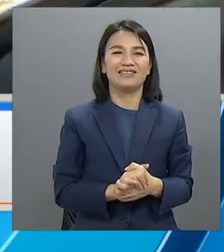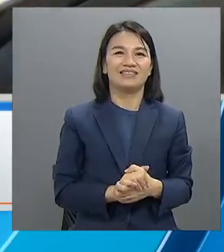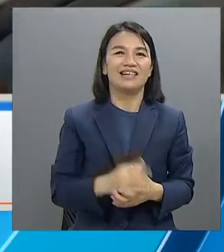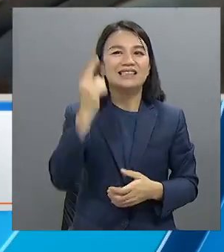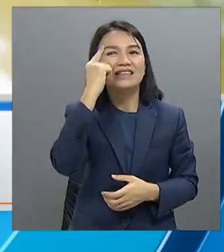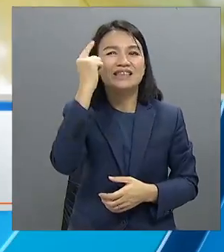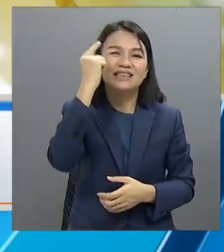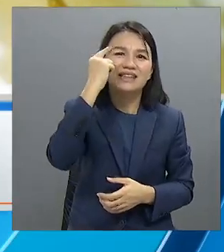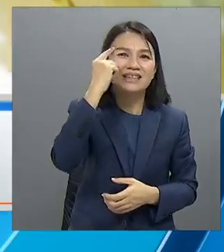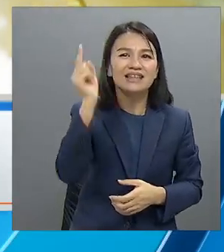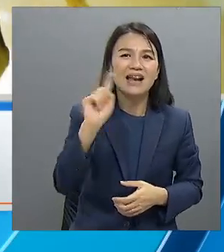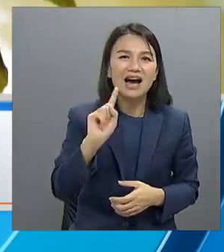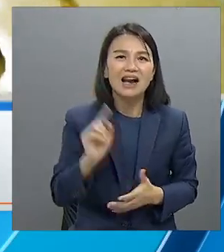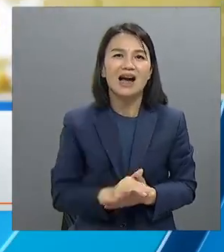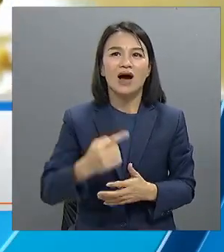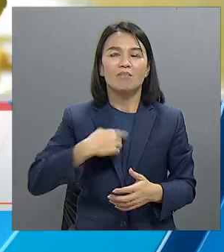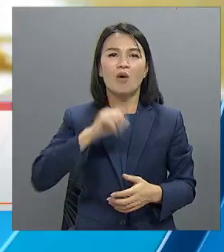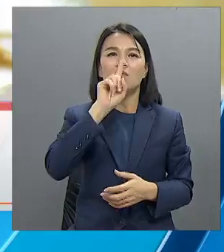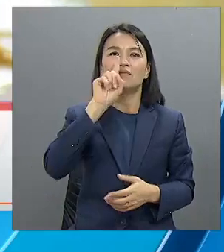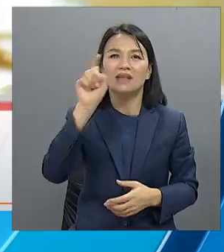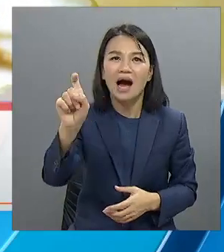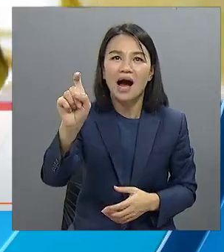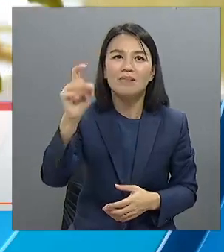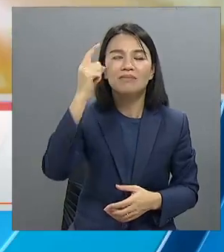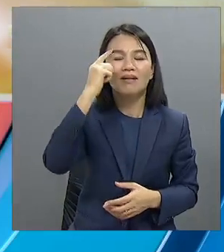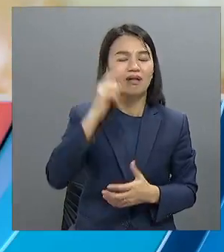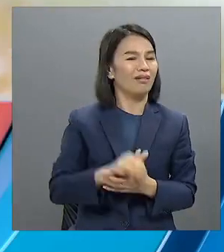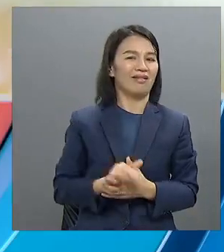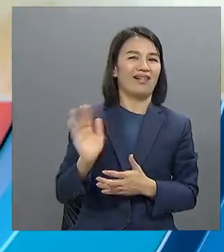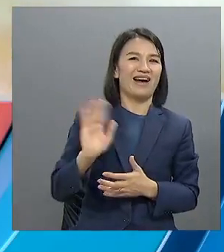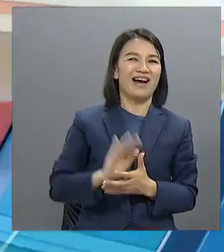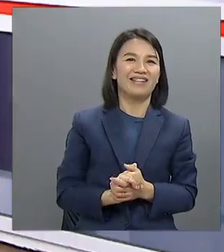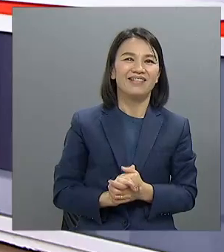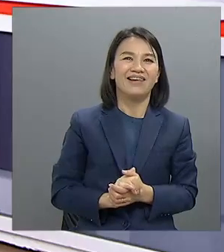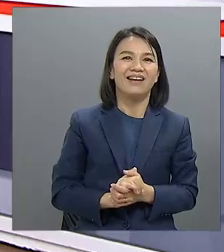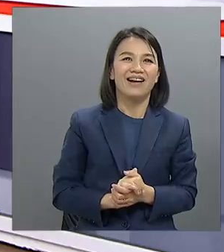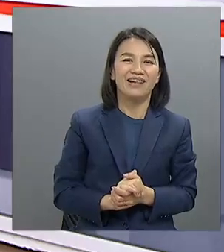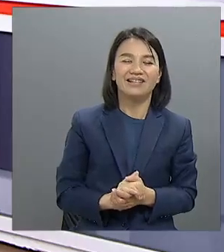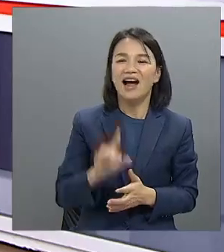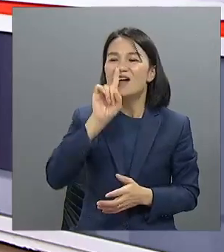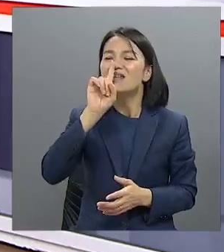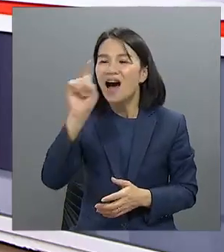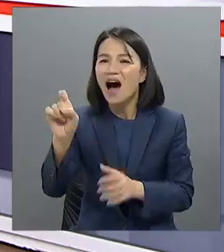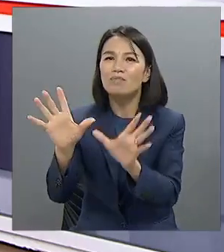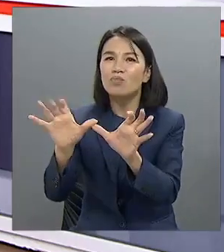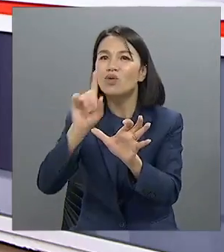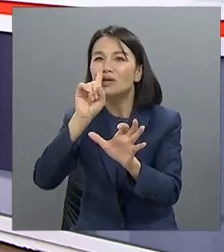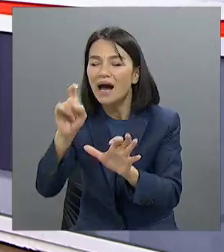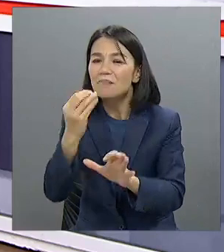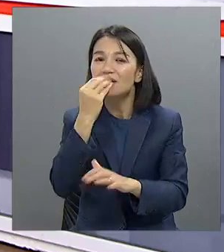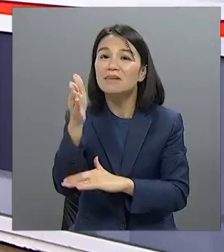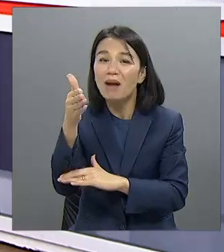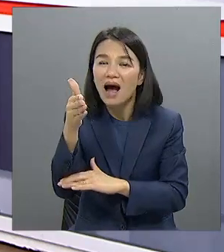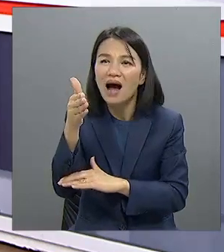าคำถามนี้เป็นผมถามคุณยุ้ยเนี่ยมันจะดูแย่ขึ้นมาทันทีแต่โชคดีที่เป็นพี่ปูเป้ถามนะฮะว่าคุณยุ้ยทานปลาด้วยหรือเปล่าเนี่ยทุกอย่างมันก็เ